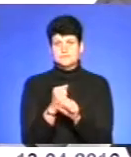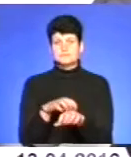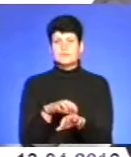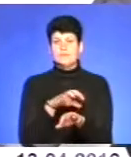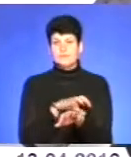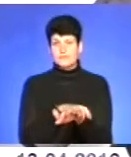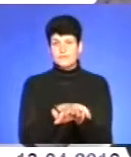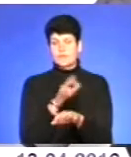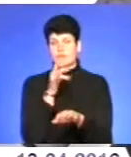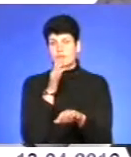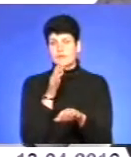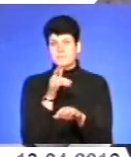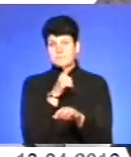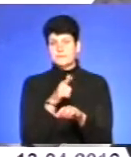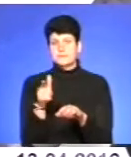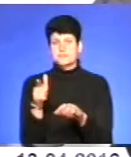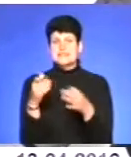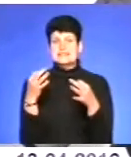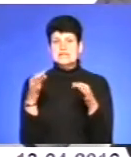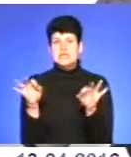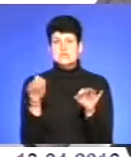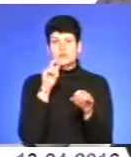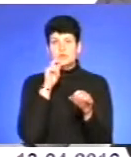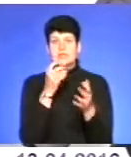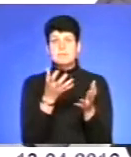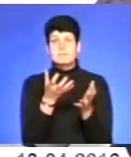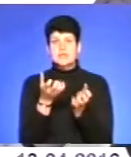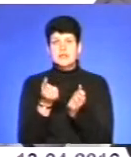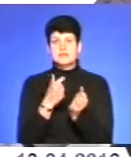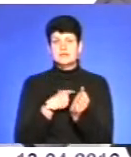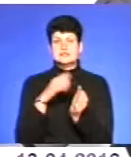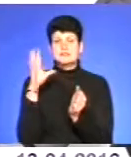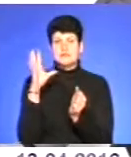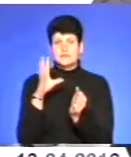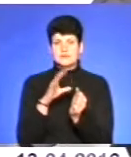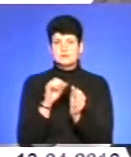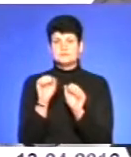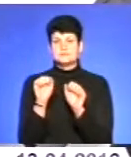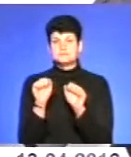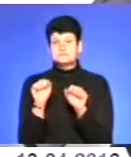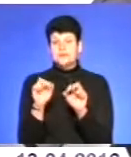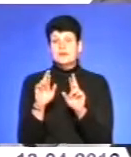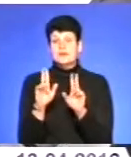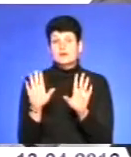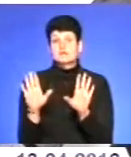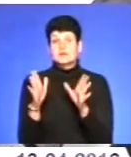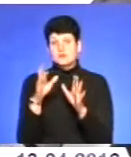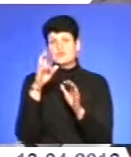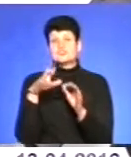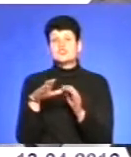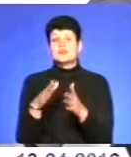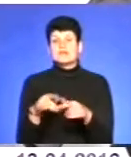Радянського Союзу, незалежна Україна прийняла на себе ті всі повноваження. Ну і, як кажуть, як сталося в державі, так